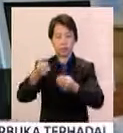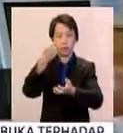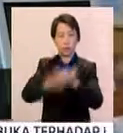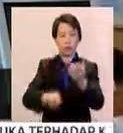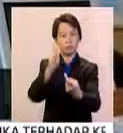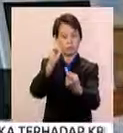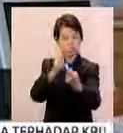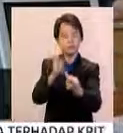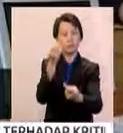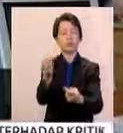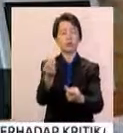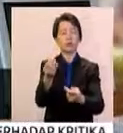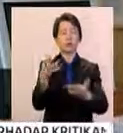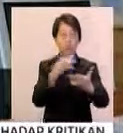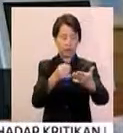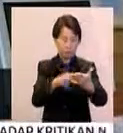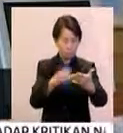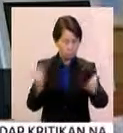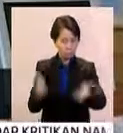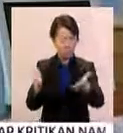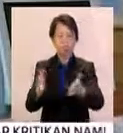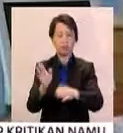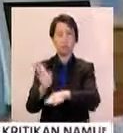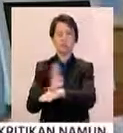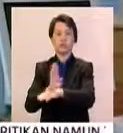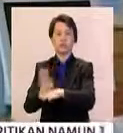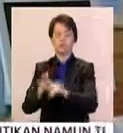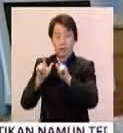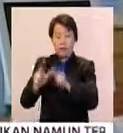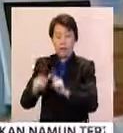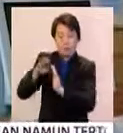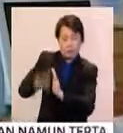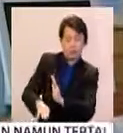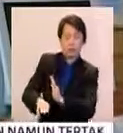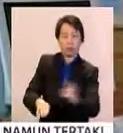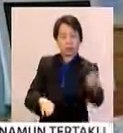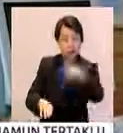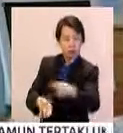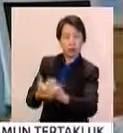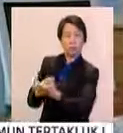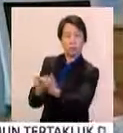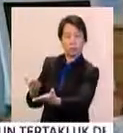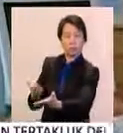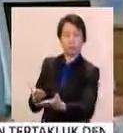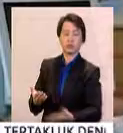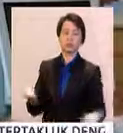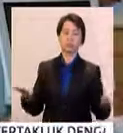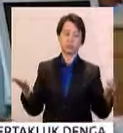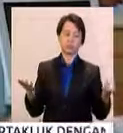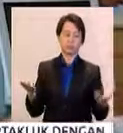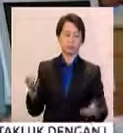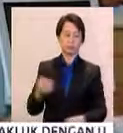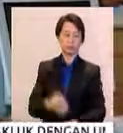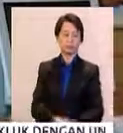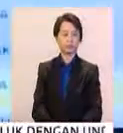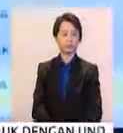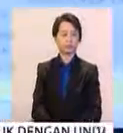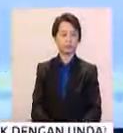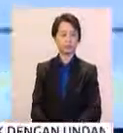yang berpatutan. Selain menggalakkan golongan peniaga, meletakkan harga yang munasabah. Ashraf Abdul Rahman, RTN.